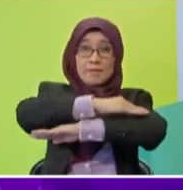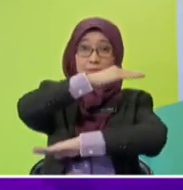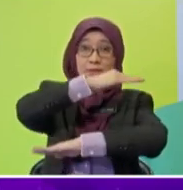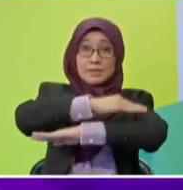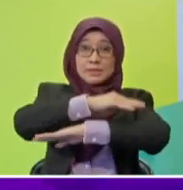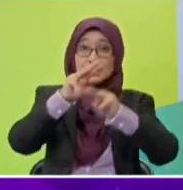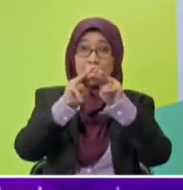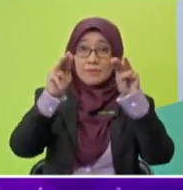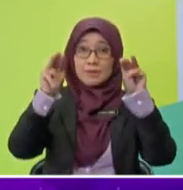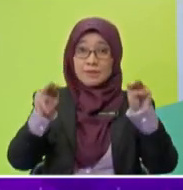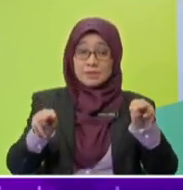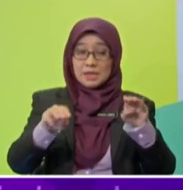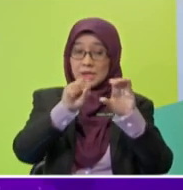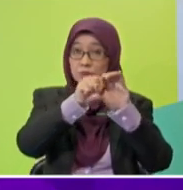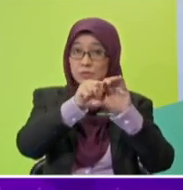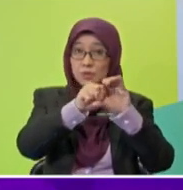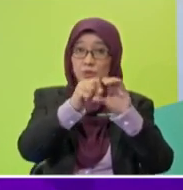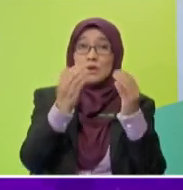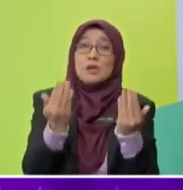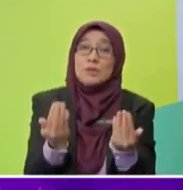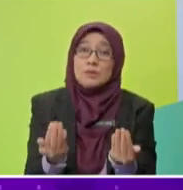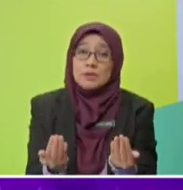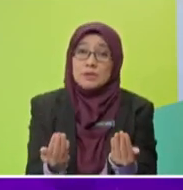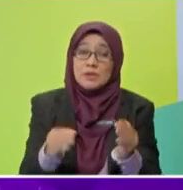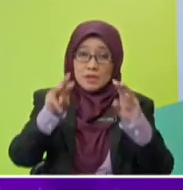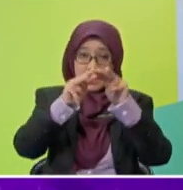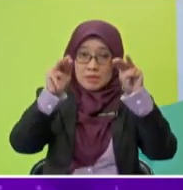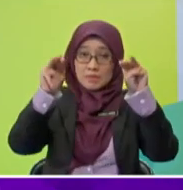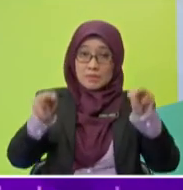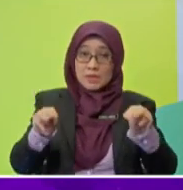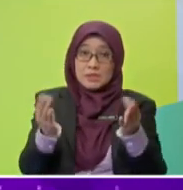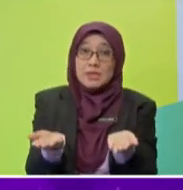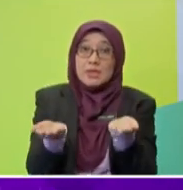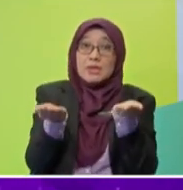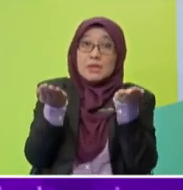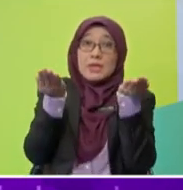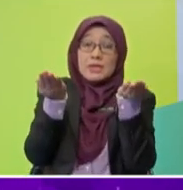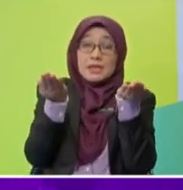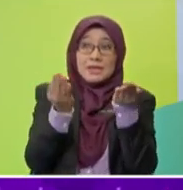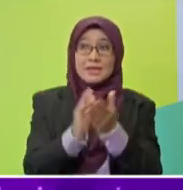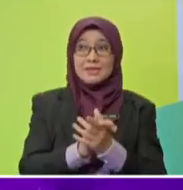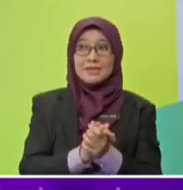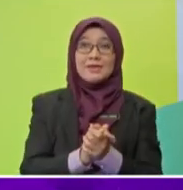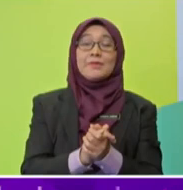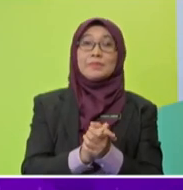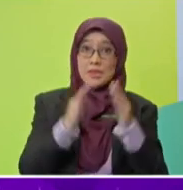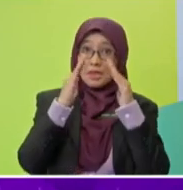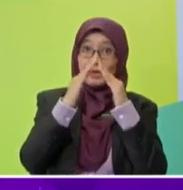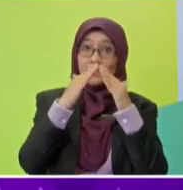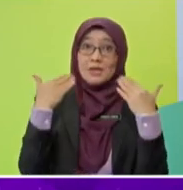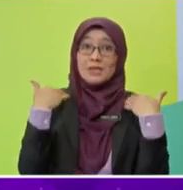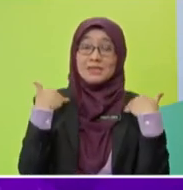berat meja ringan oke yang terakhir haha Ini Kak rumah saya pasti ada